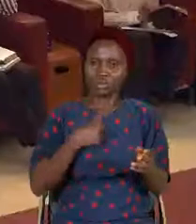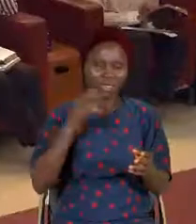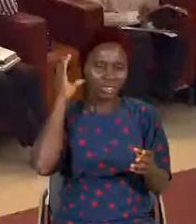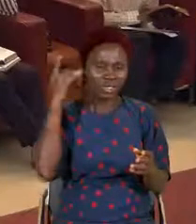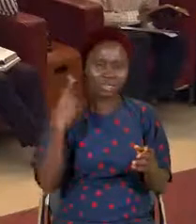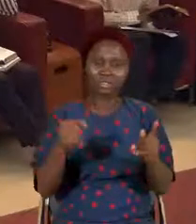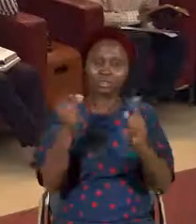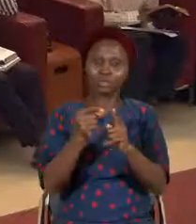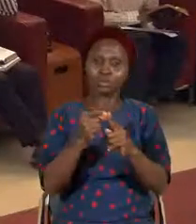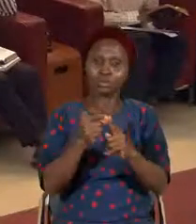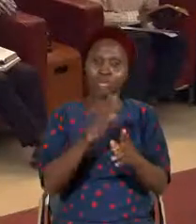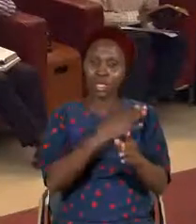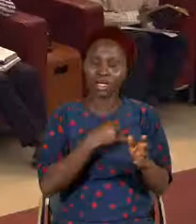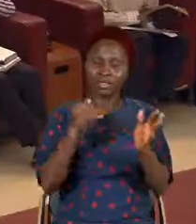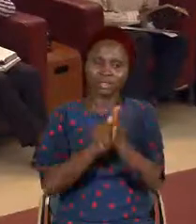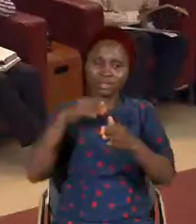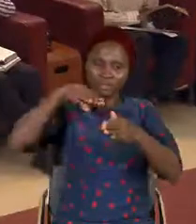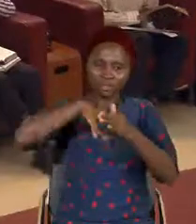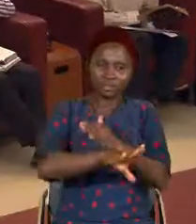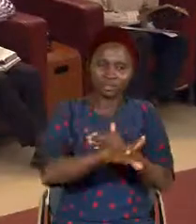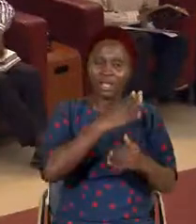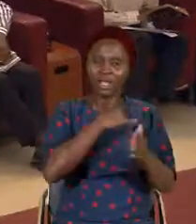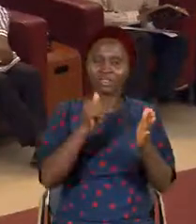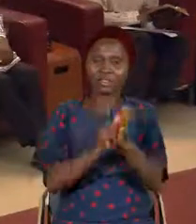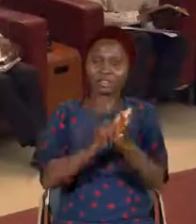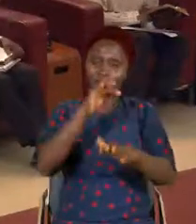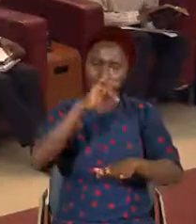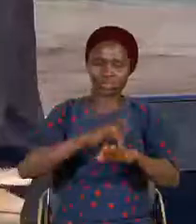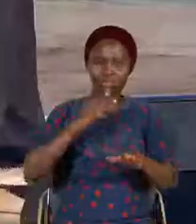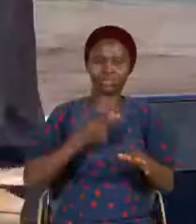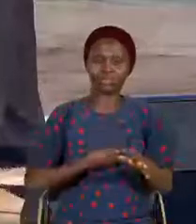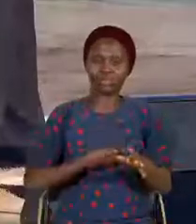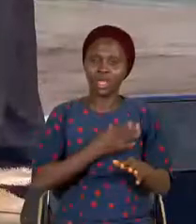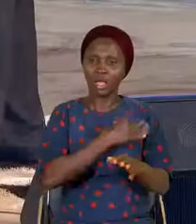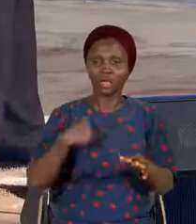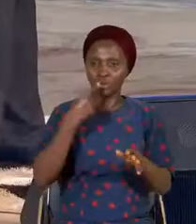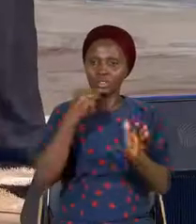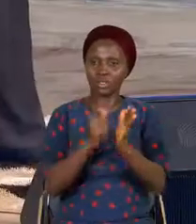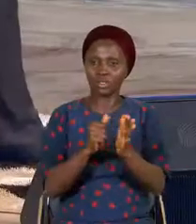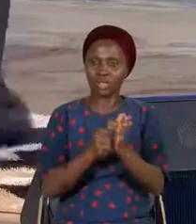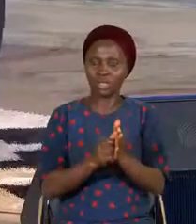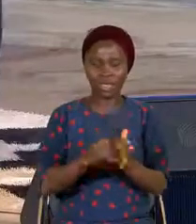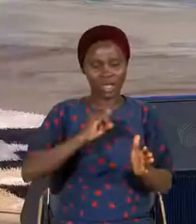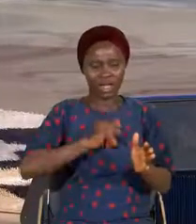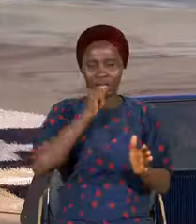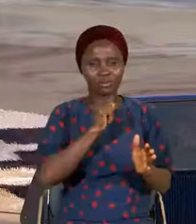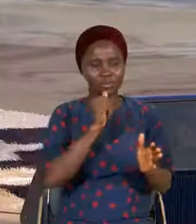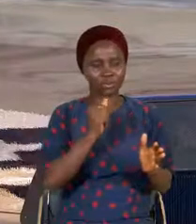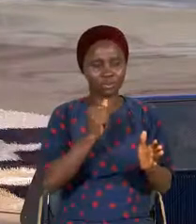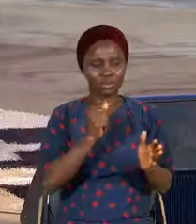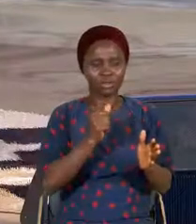nous entendons la parole de Dieu et la parole pénètre. La parole nous incite pour que je puisse dire, je ne suis